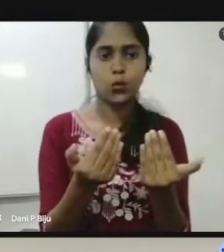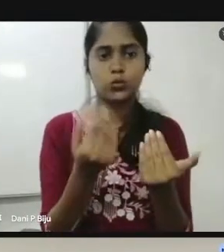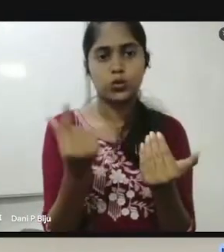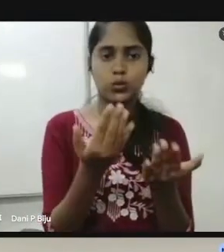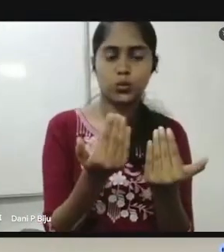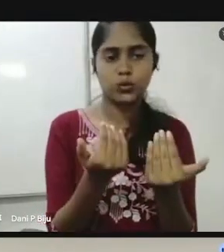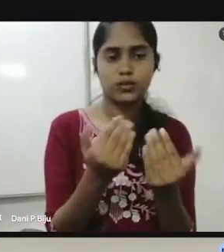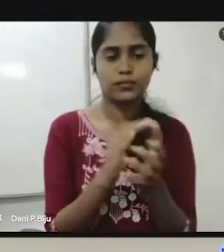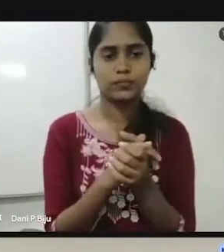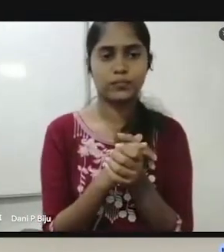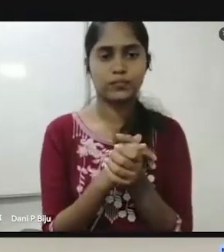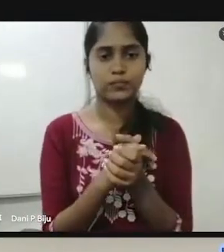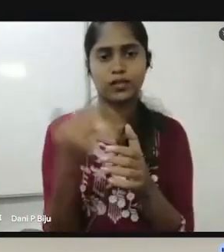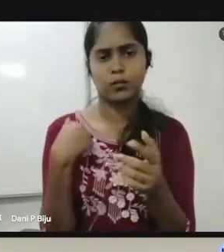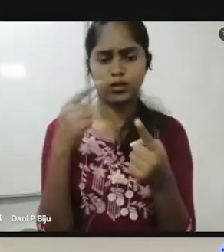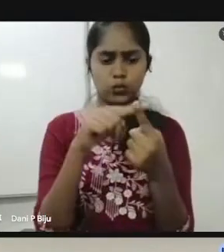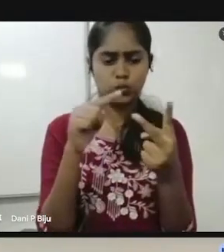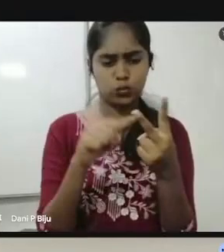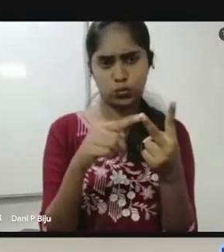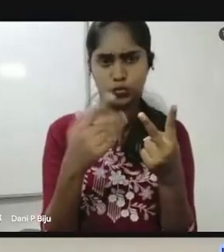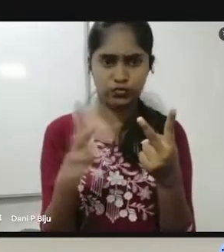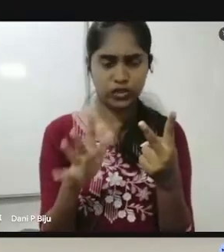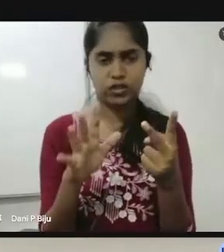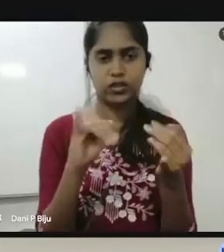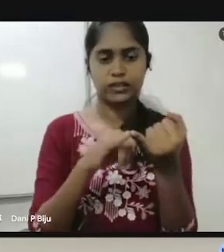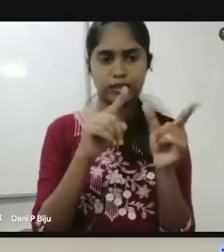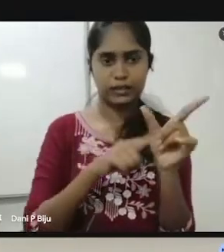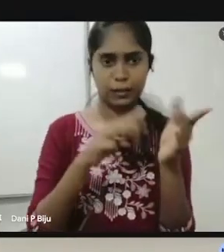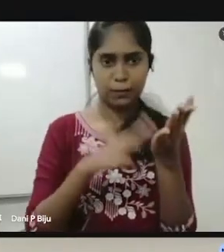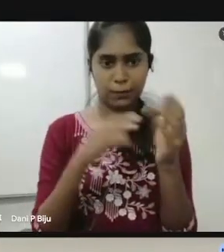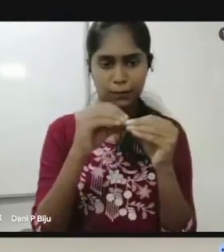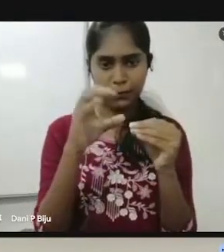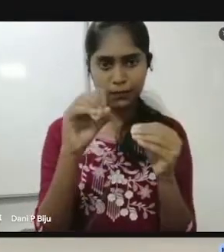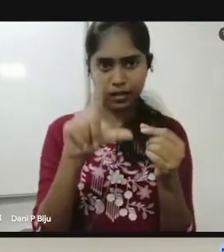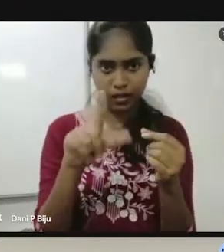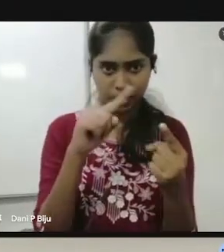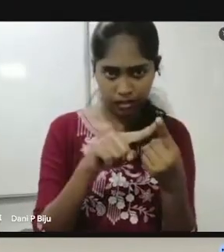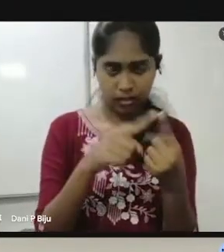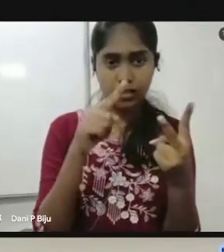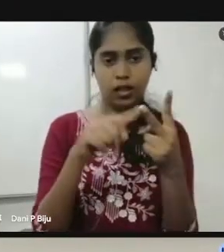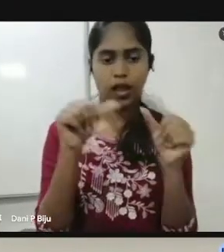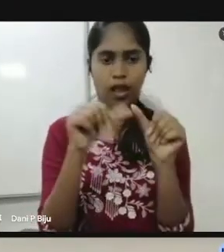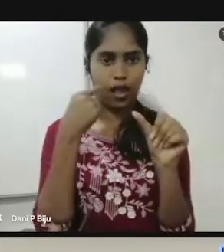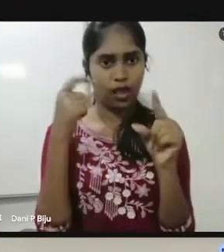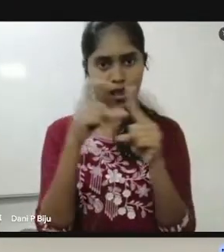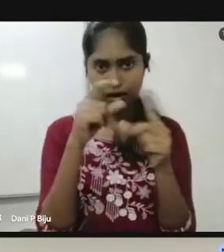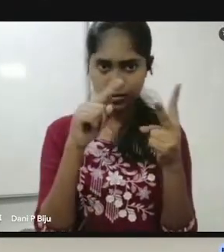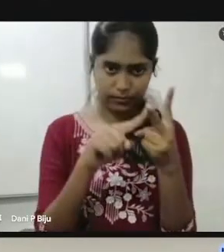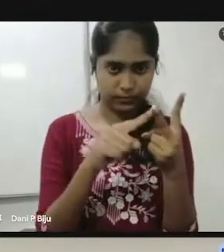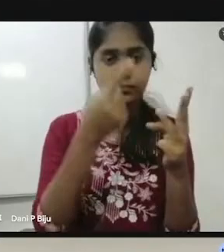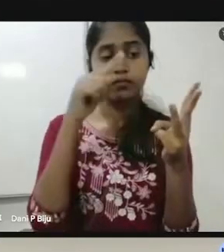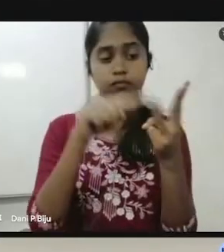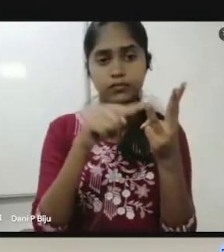ഇപ്പൊ നമ്മൾ സംസാരിച്ചത് 2 ഘടകങ്ങളെ പറ്റിയാണ്, സിമ്പിളും എയ്ഡും. ഇനി മൂന്നാമത്തെ ഘടകം എന്ന് പറയുന്നത് ടെക്നീക്സ് ആണ്. ഇപ്പൊ ഒരാൾക്കൊരു നമ്മൾ